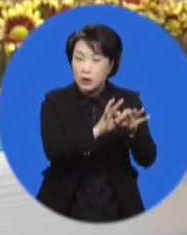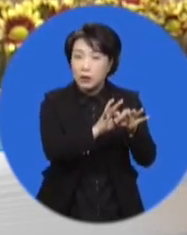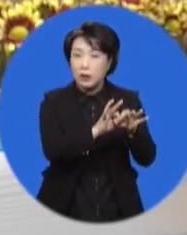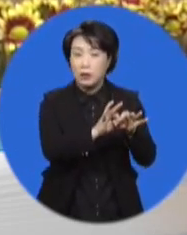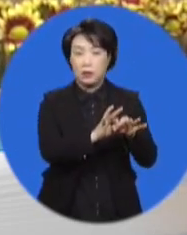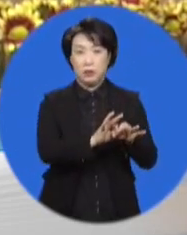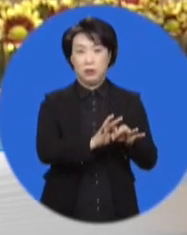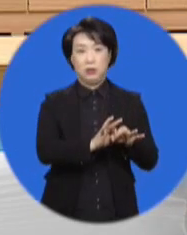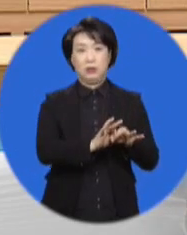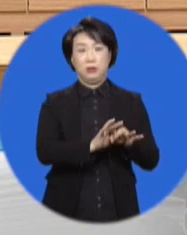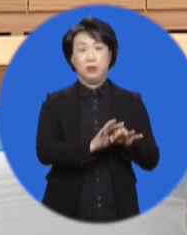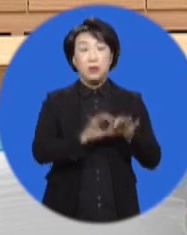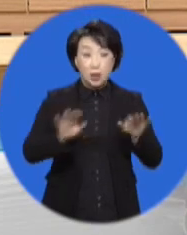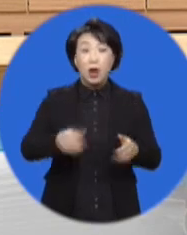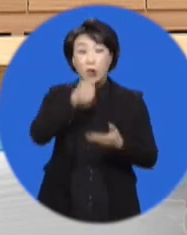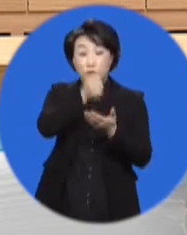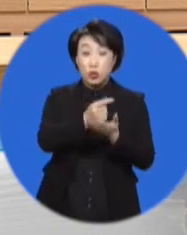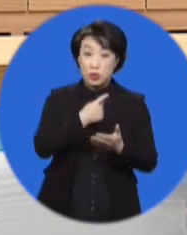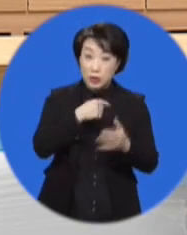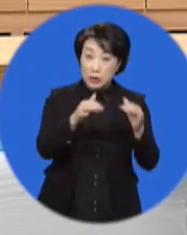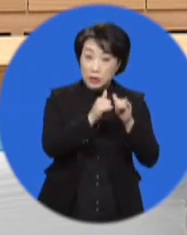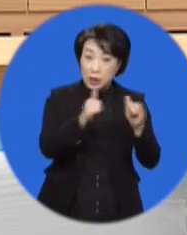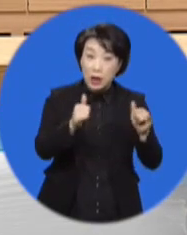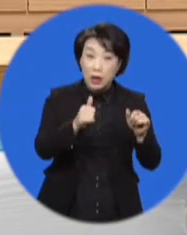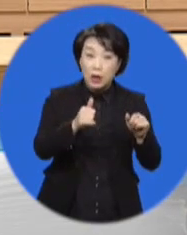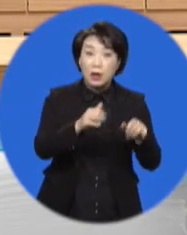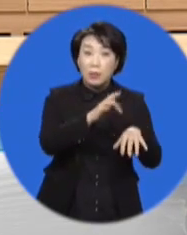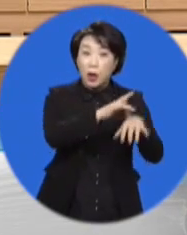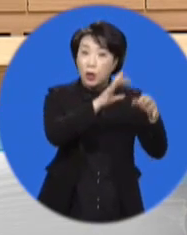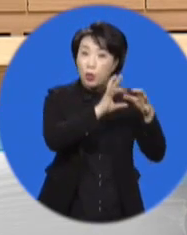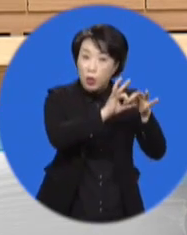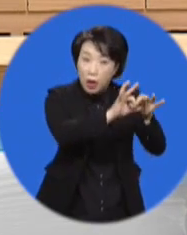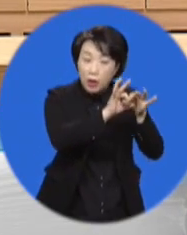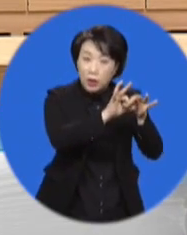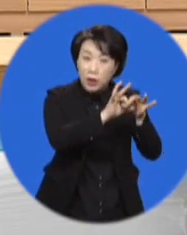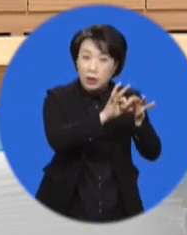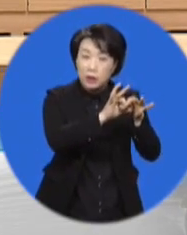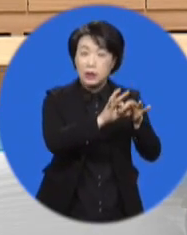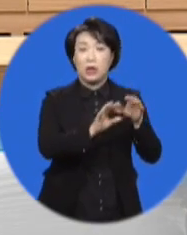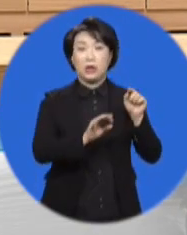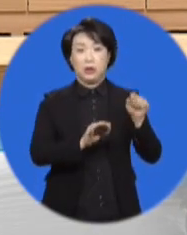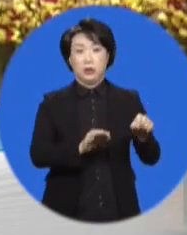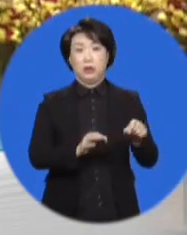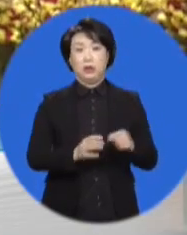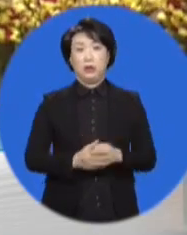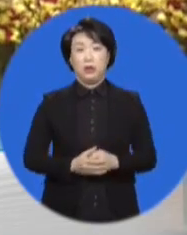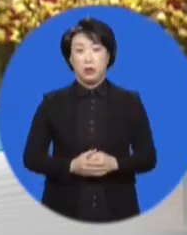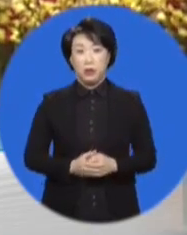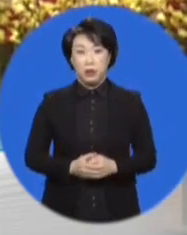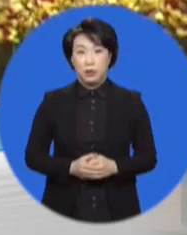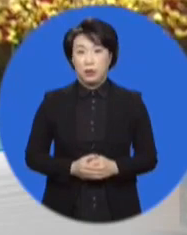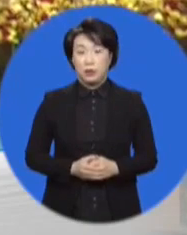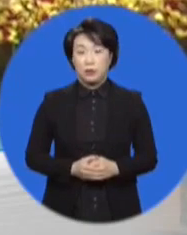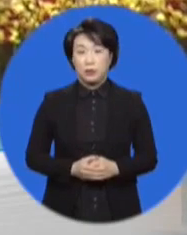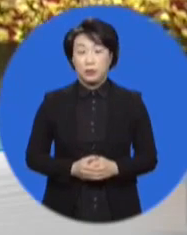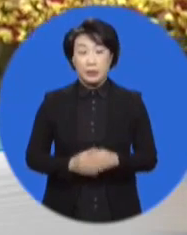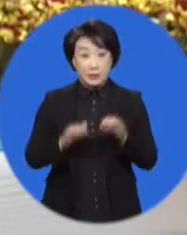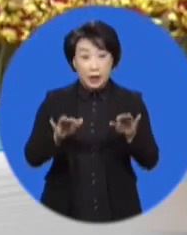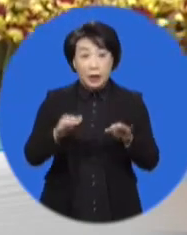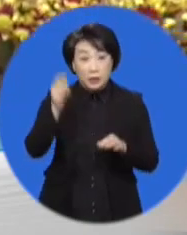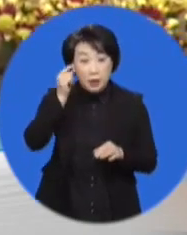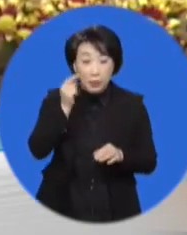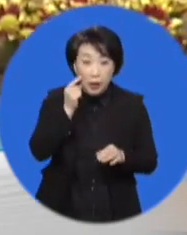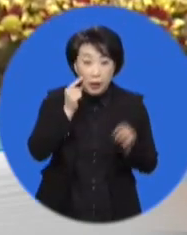마귀에게 속하나니 죄를 짓는 자가 마귀에게 속한다 라고 했을 때 자,